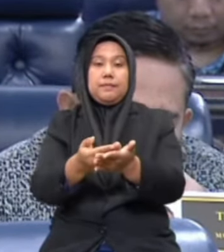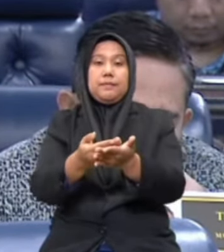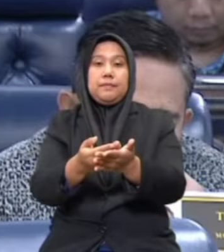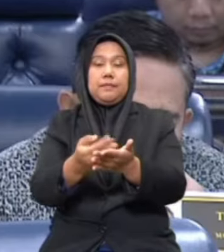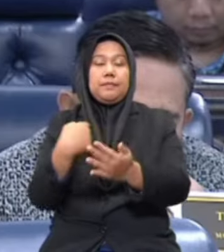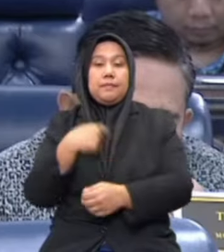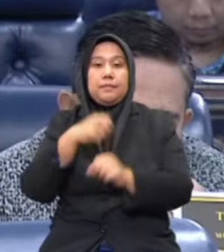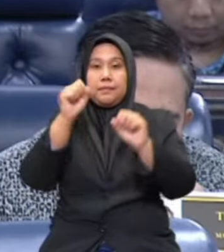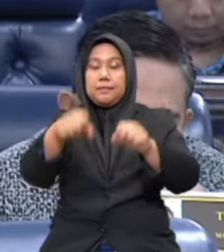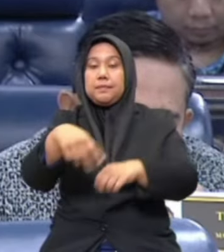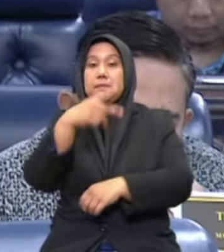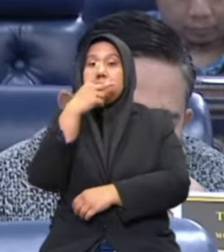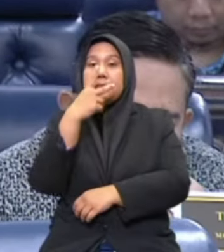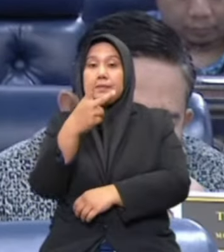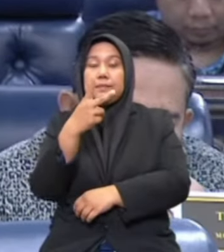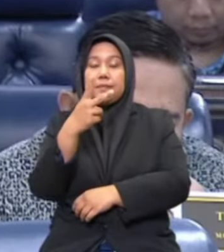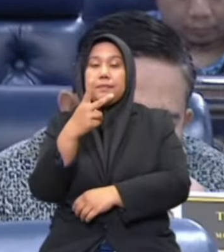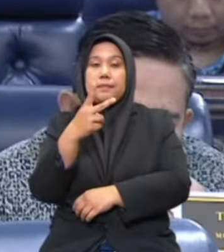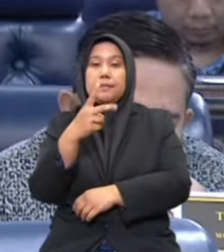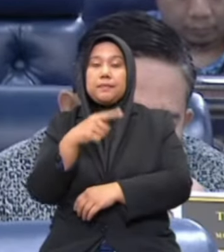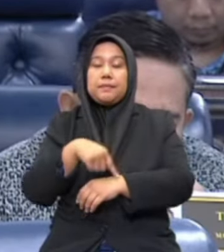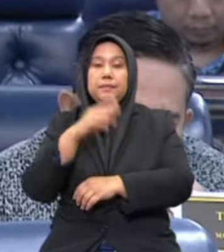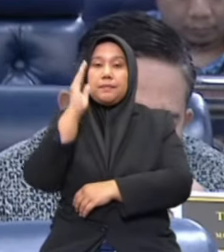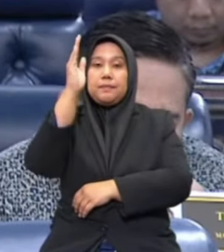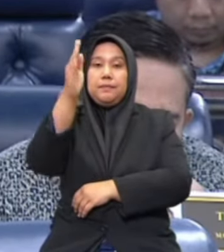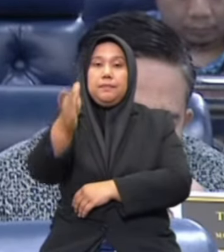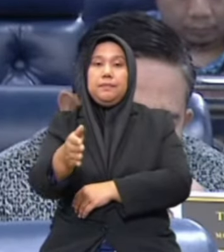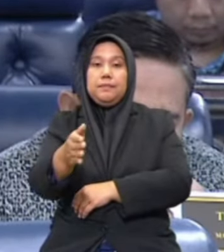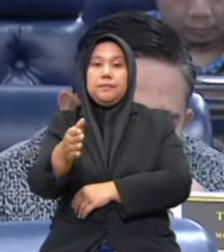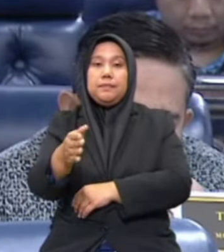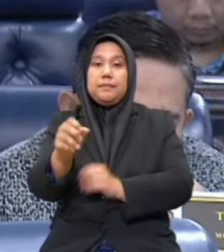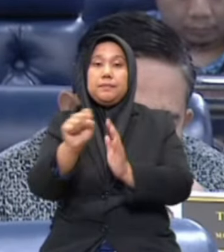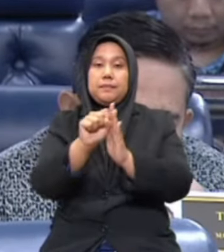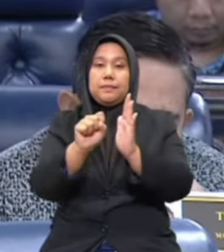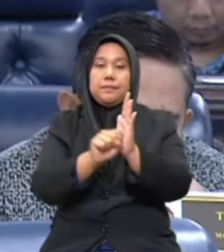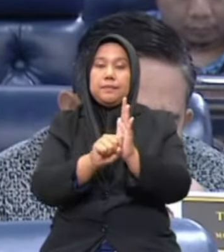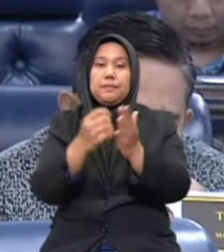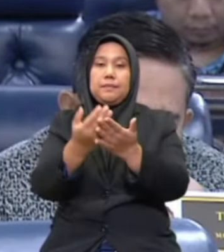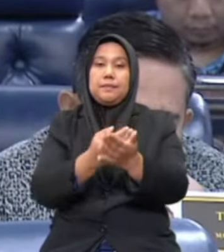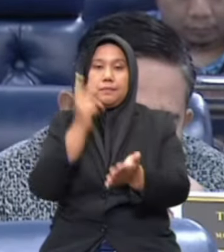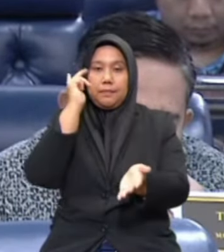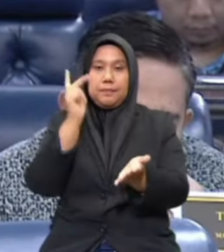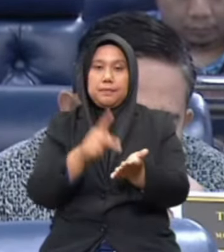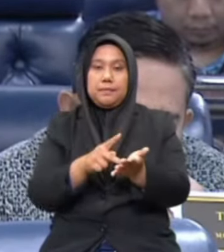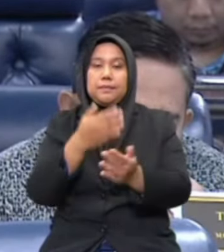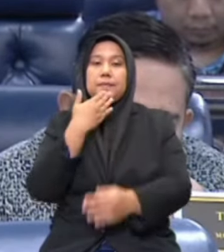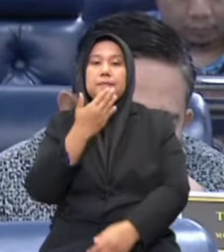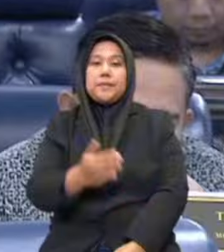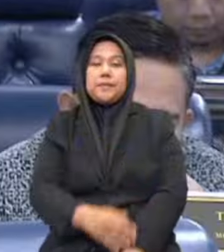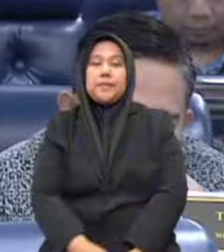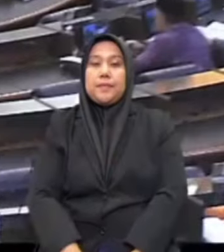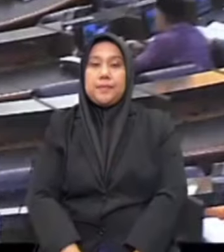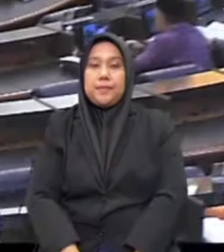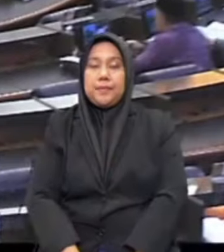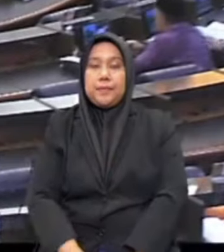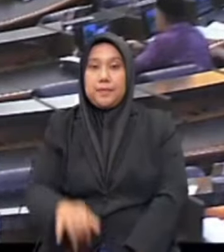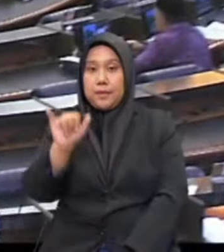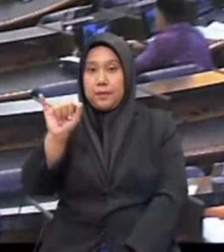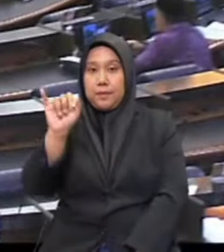lihat pada masa akan datang lepas syarat-syarat baru ini diperkenalkan kasih yang berhormat